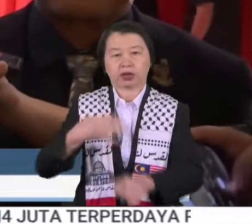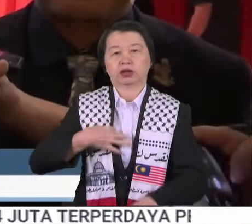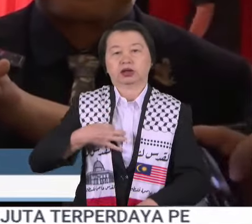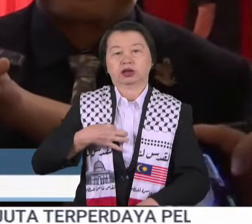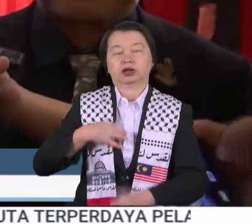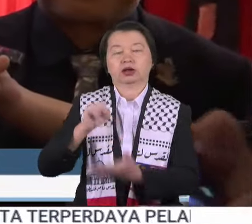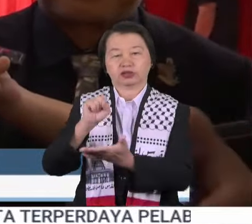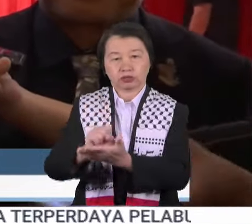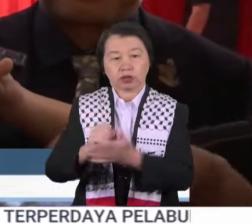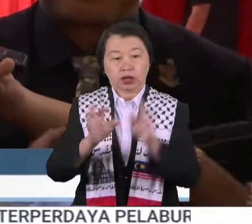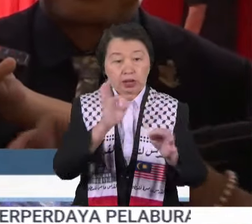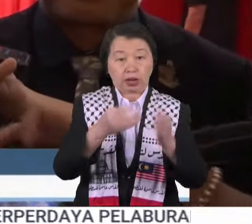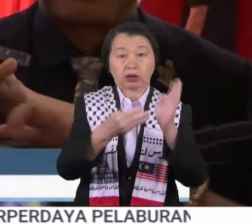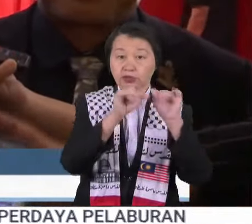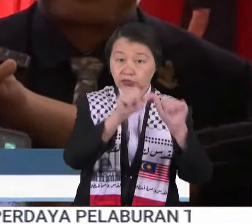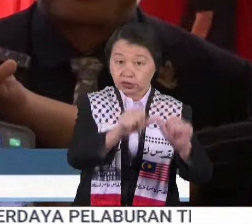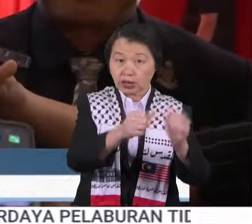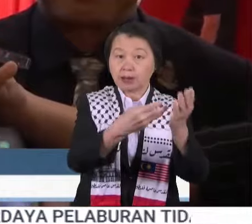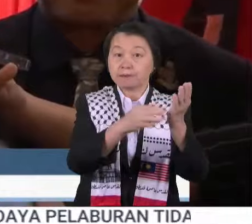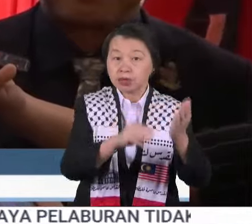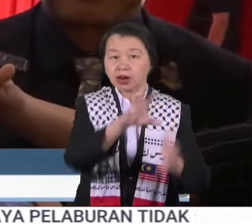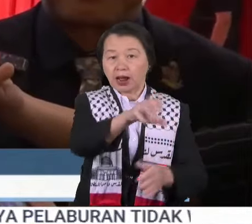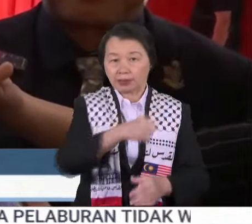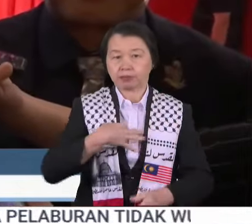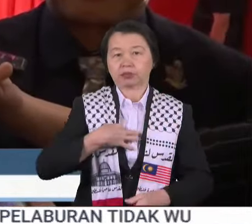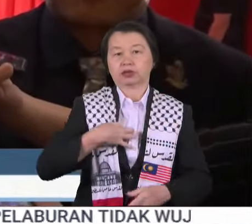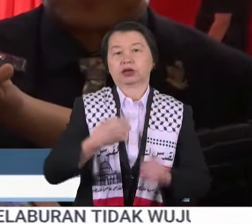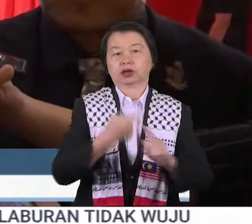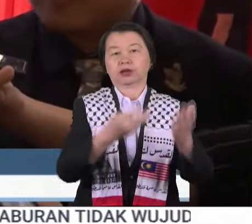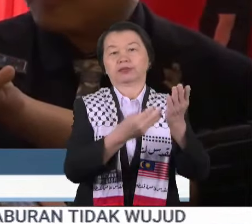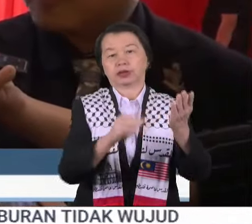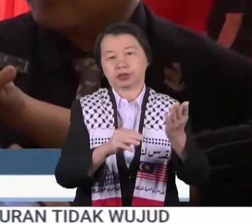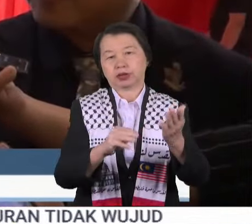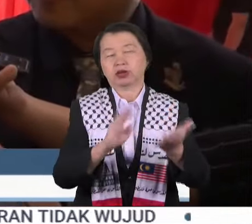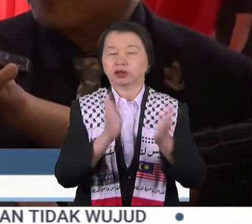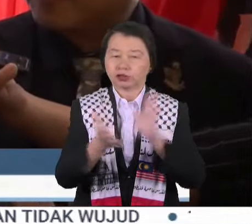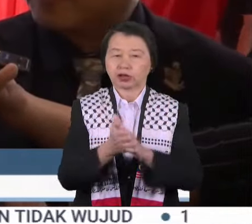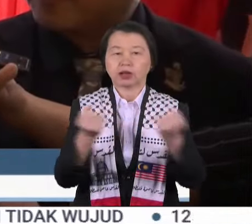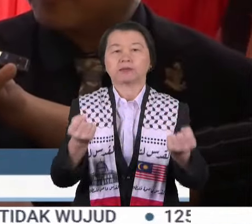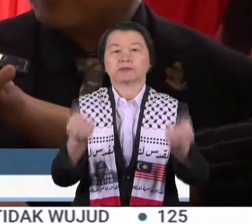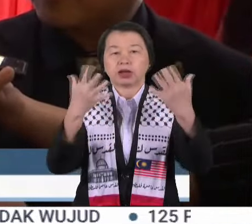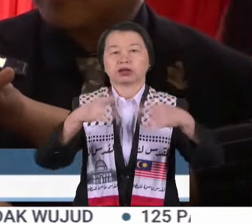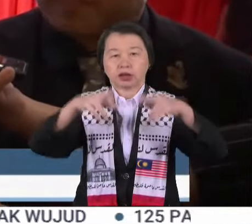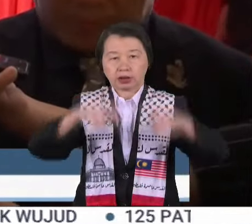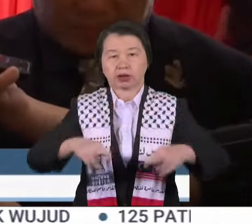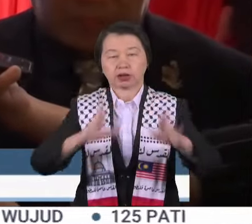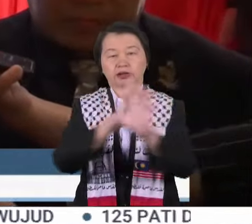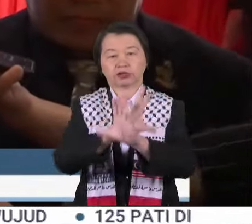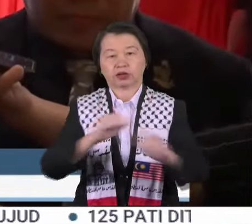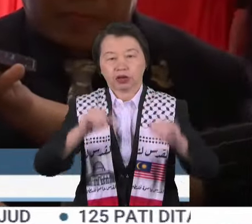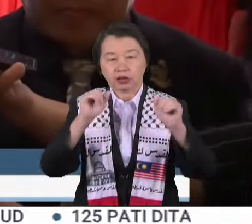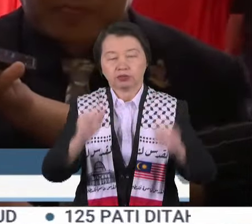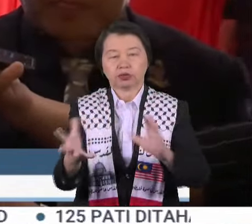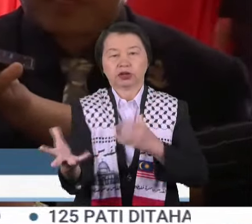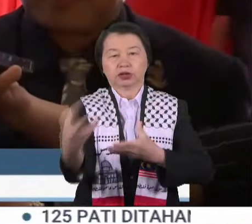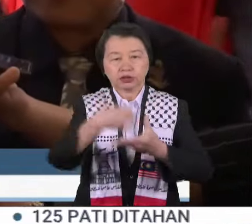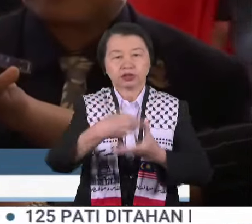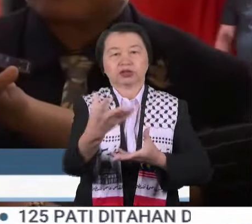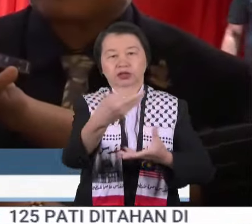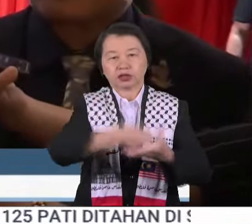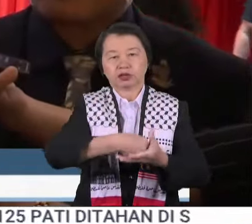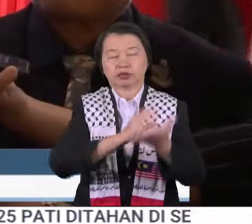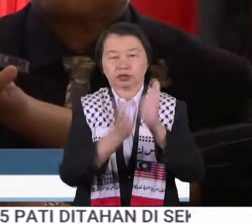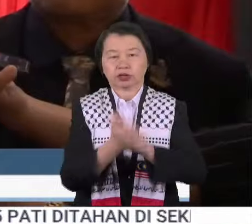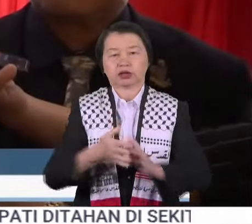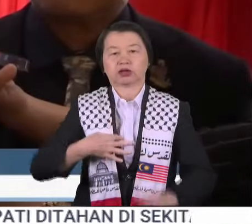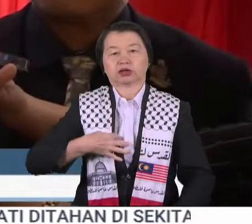jadi sekurang-kurangnya lebih ramai rakyat Sarawak akan terliat